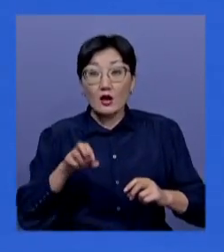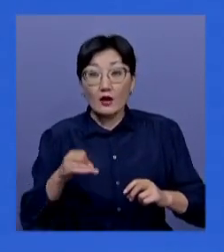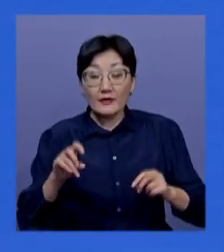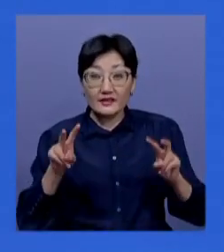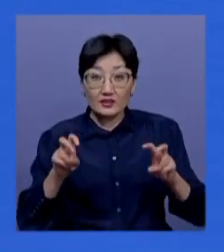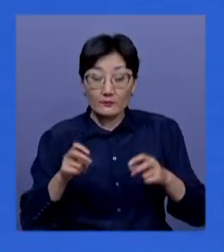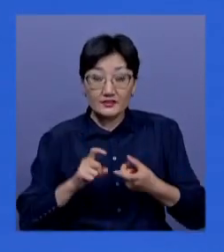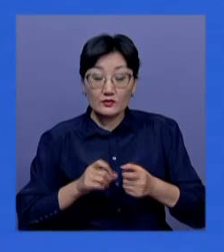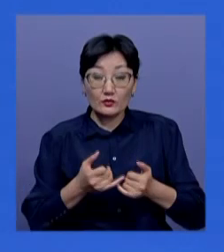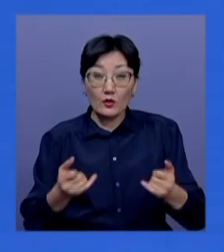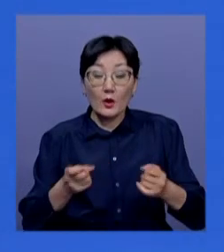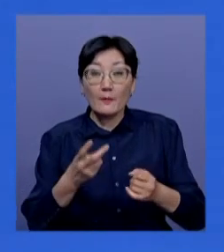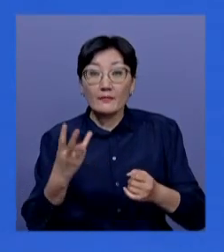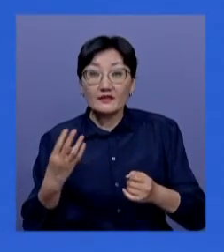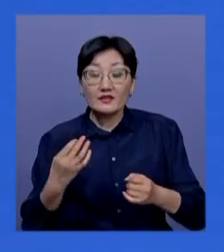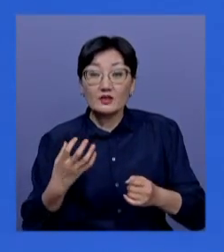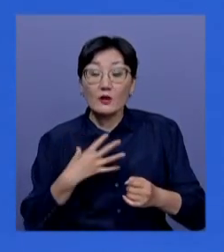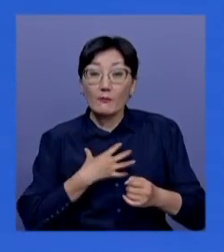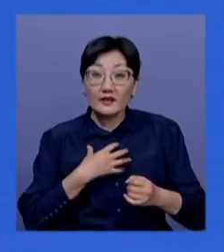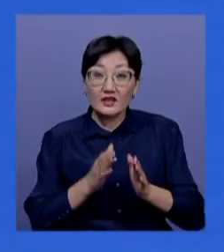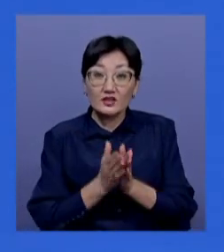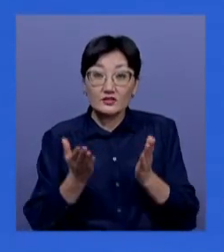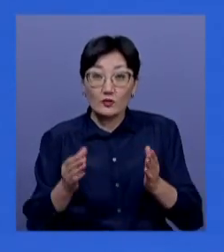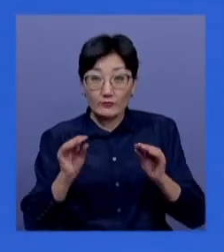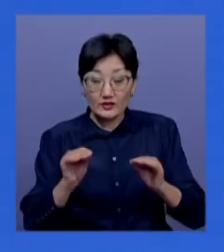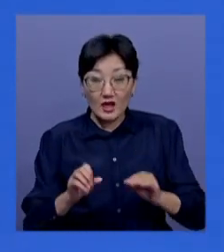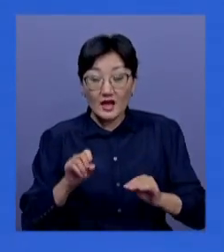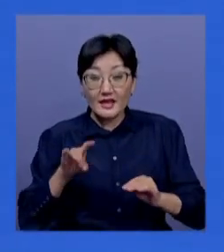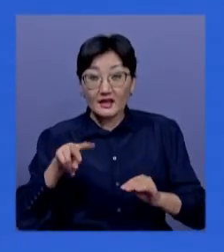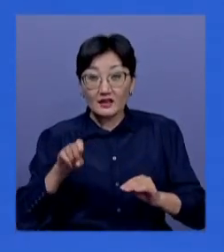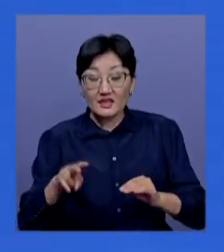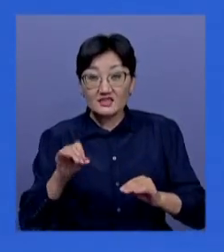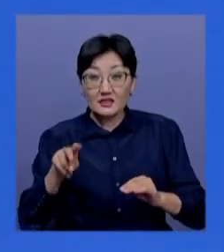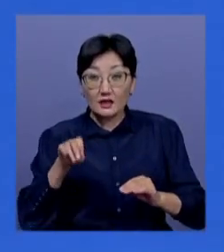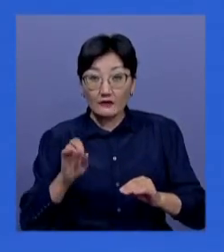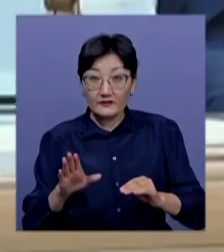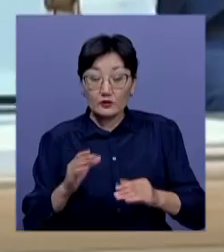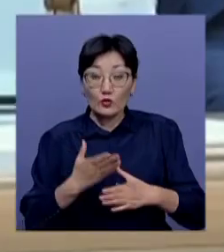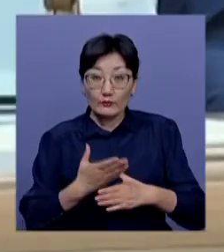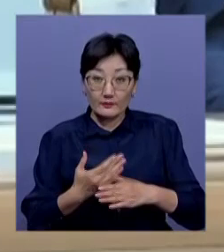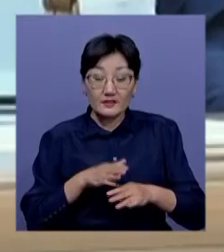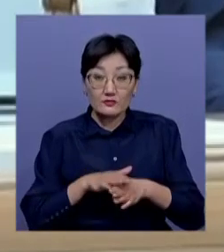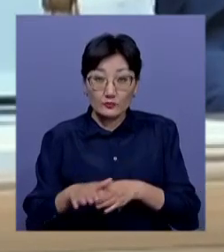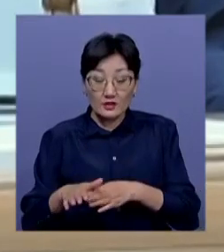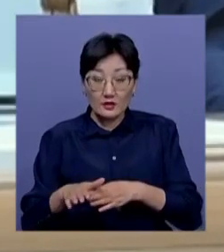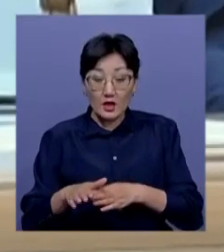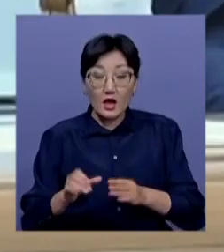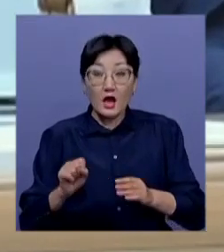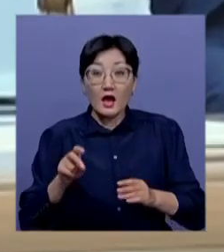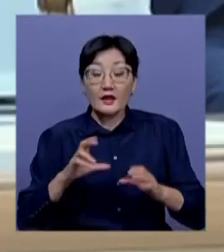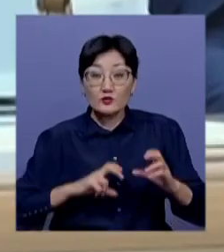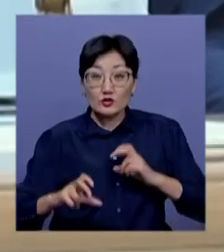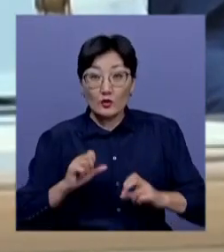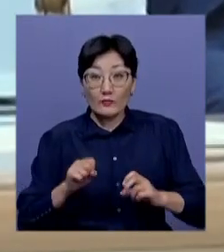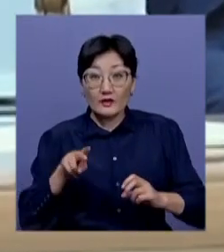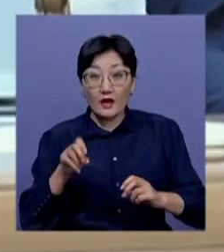тақырыбына арналған бірнеше мағыналы кітаптың авторы Ерлан Сыдықовтың арқасы. Бұдан былай академия